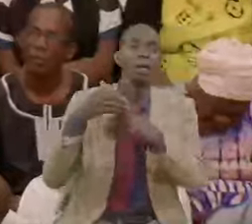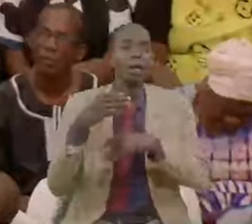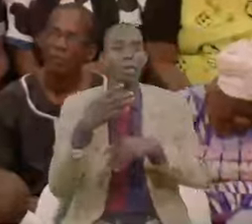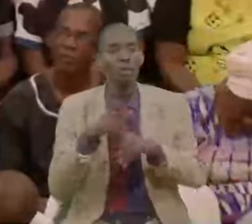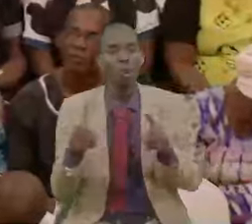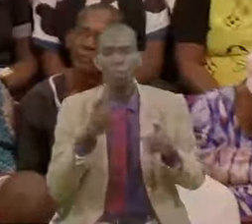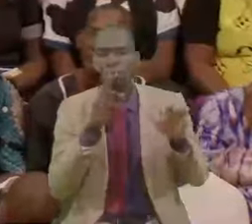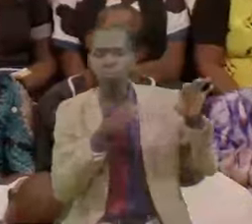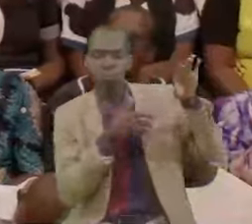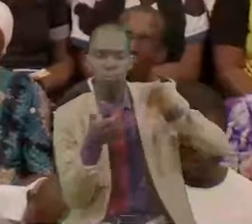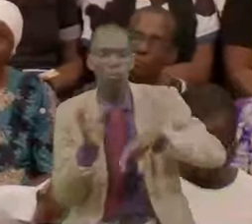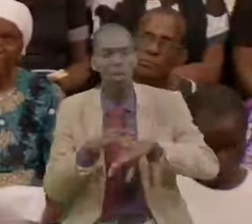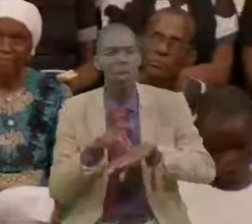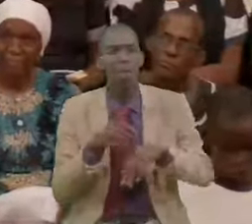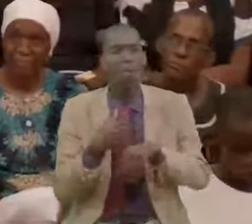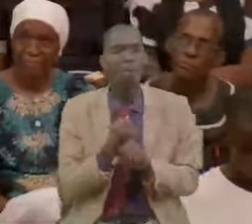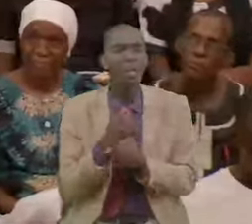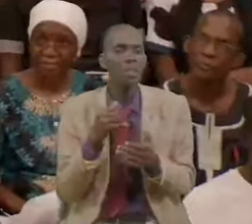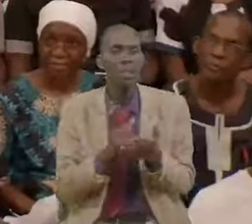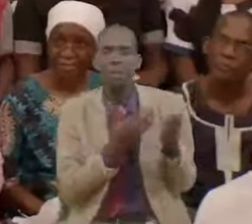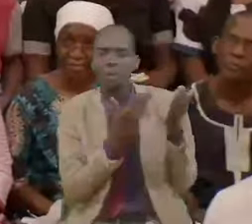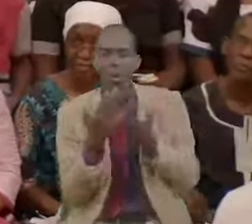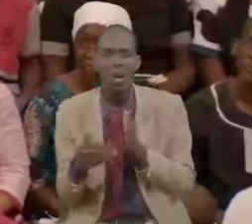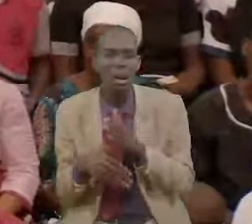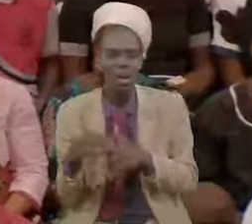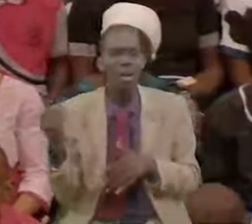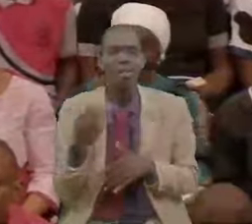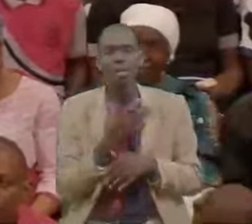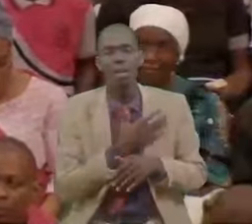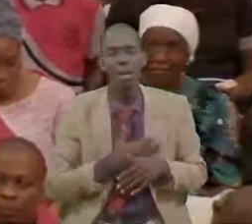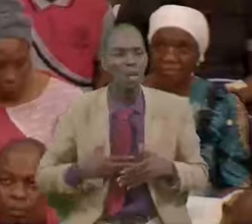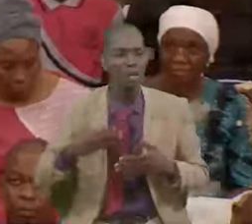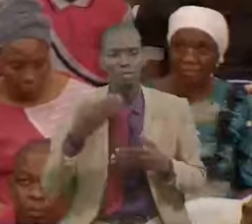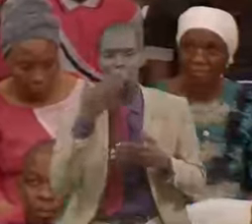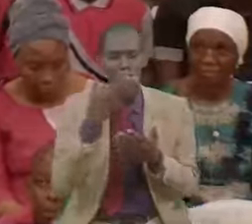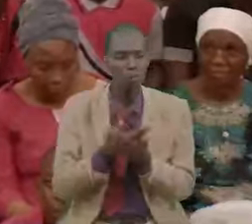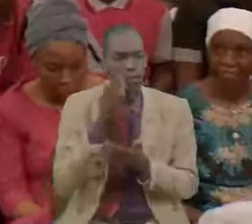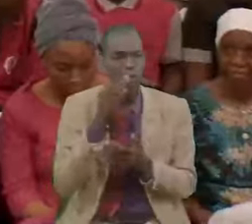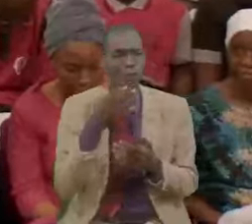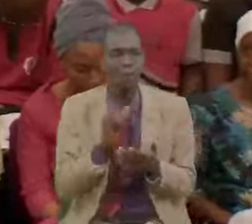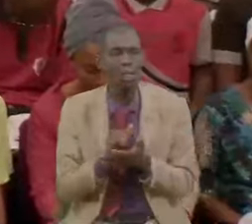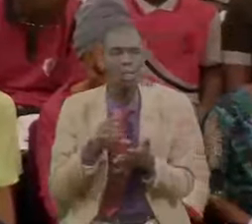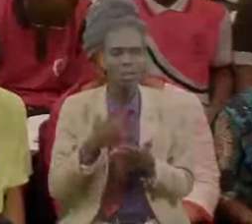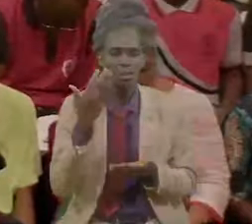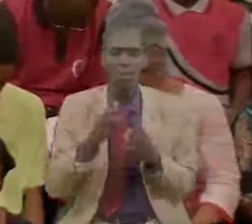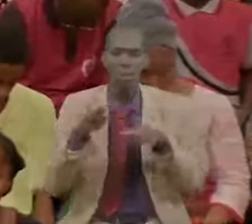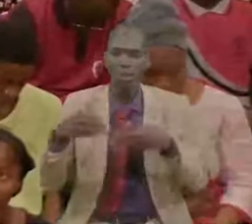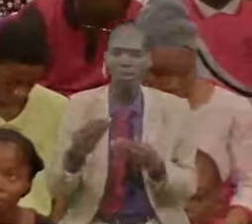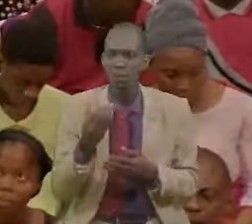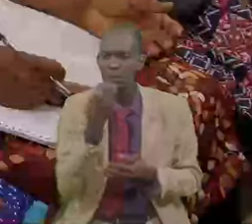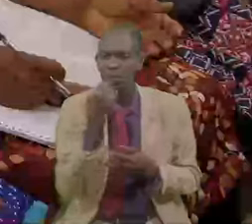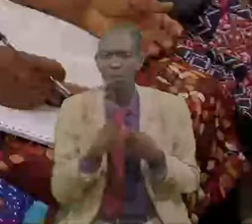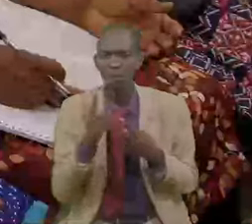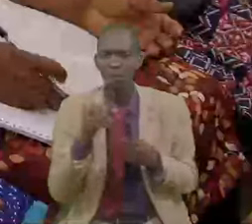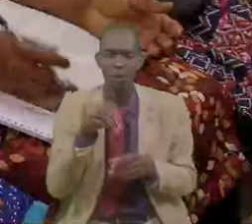et fait germer les plantes, sans avoir donné de la semence au semeur et du pain à celui qui mange. Ainsi